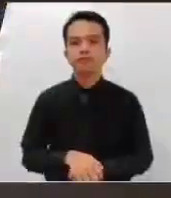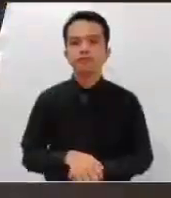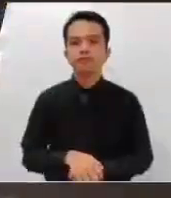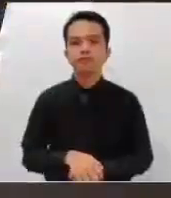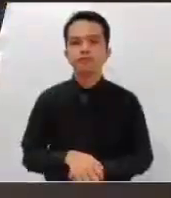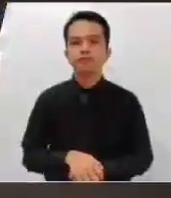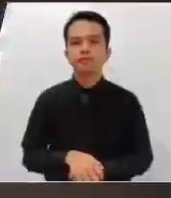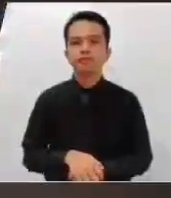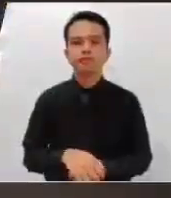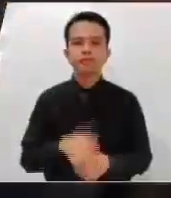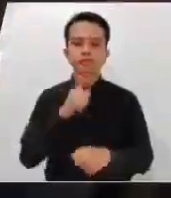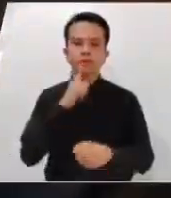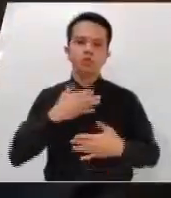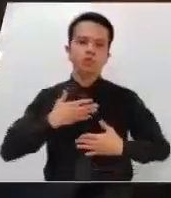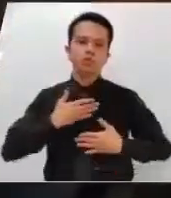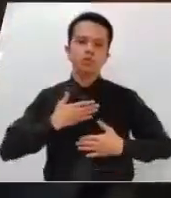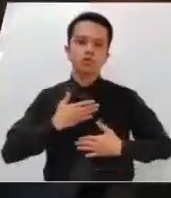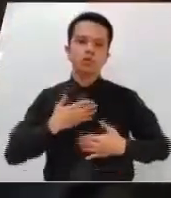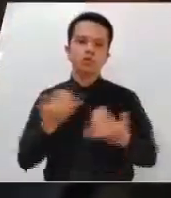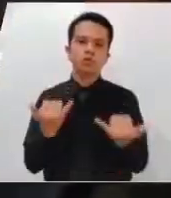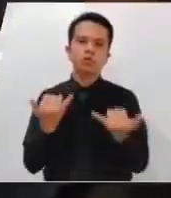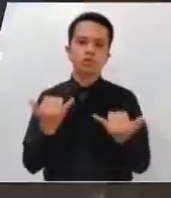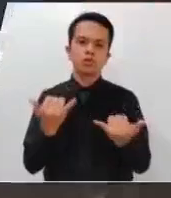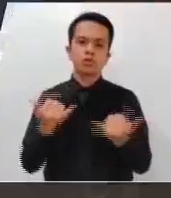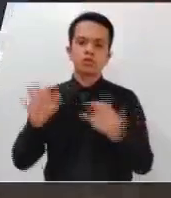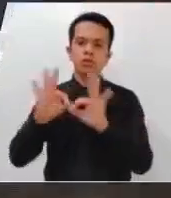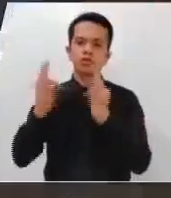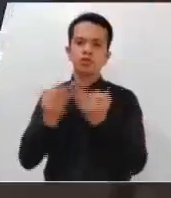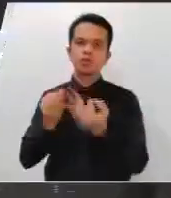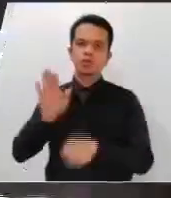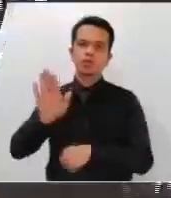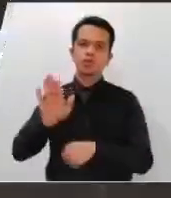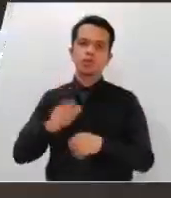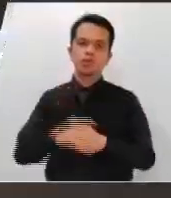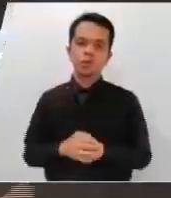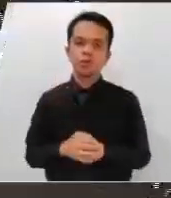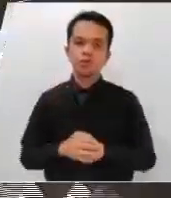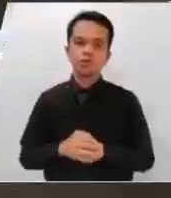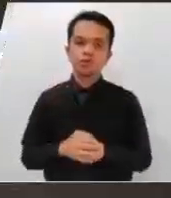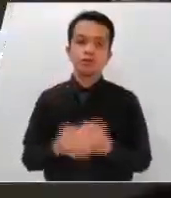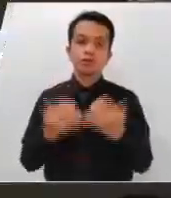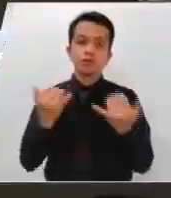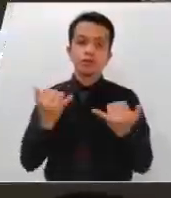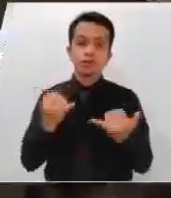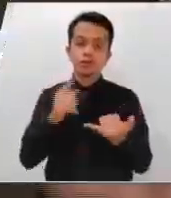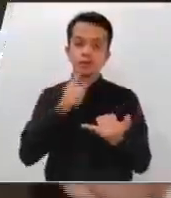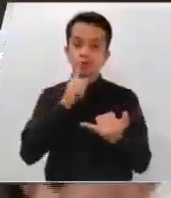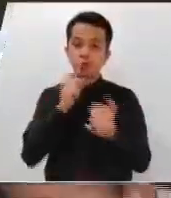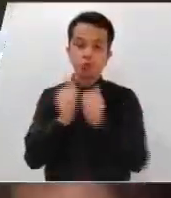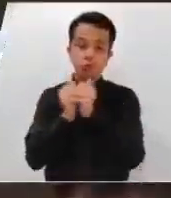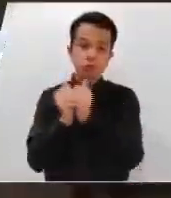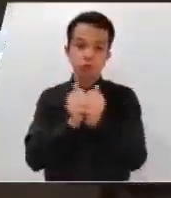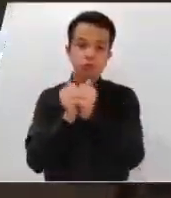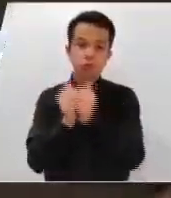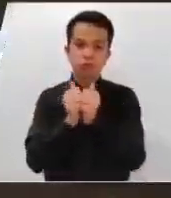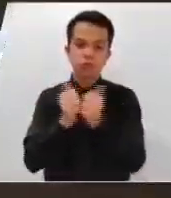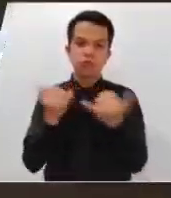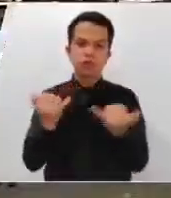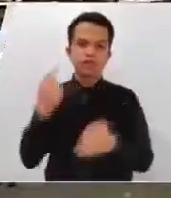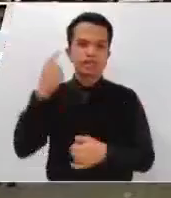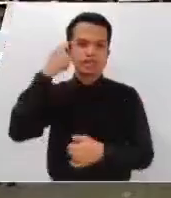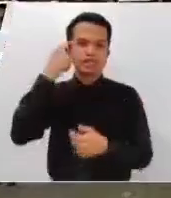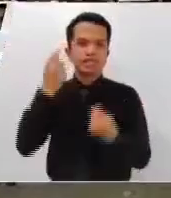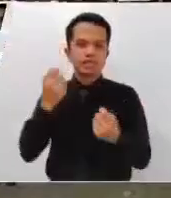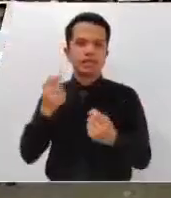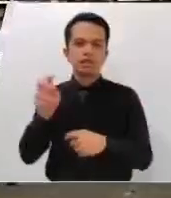Talaga namang merry ang Pasko sa pamilya ni Angie Nunez. At dahil nagkasama-sama, naisip daw nilang ipasyal ang mga